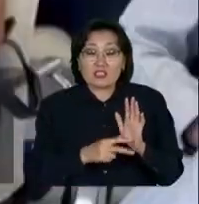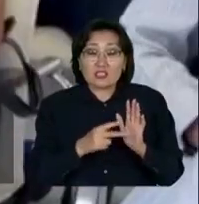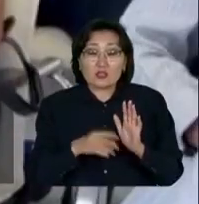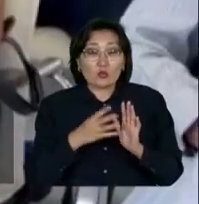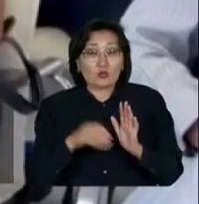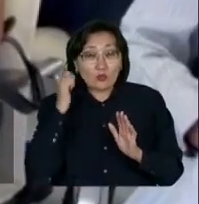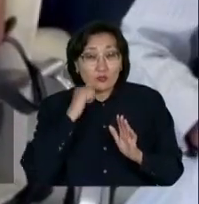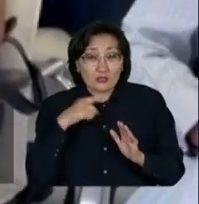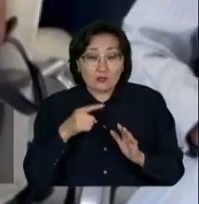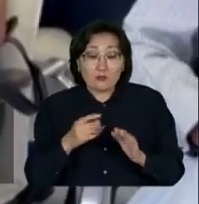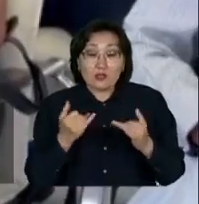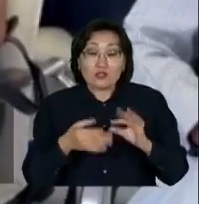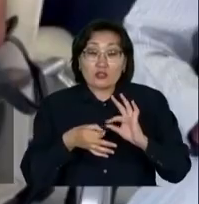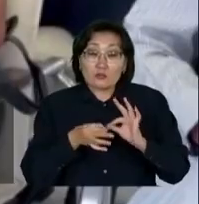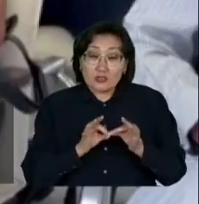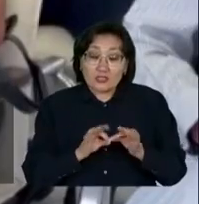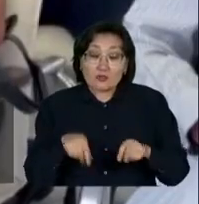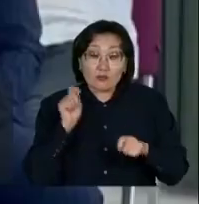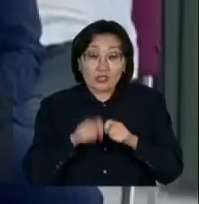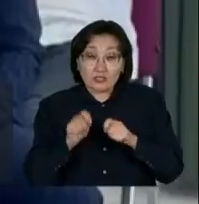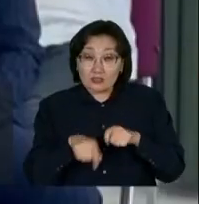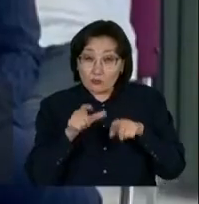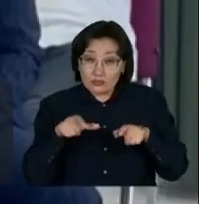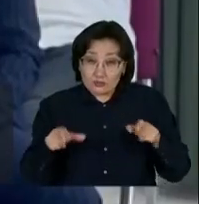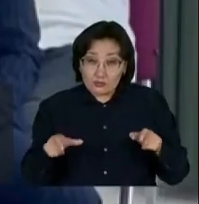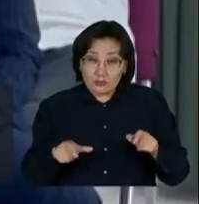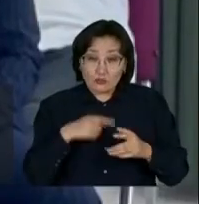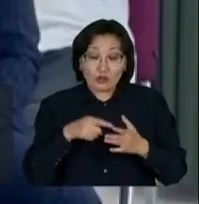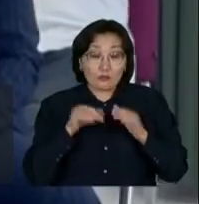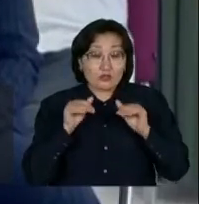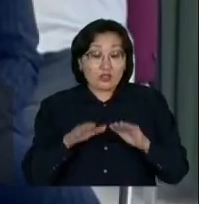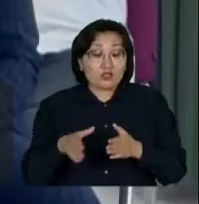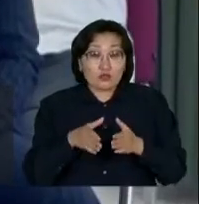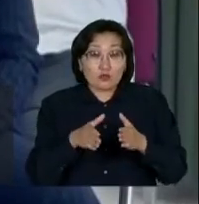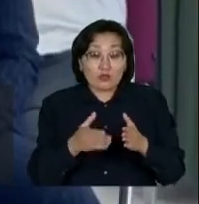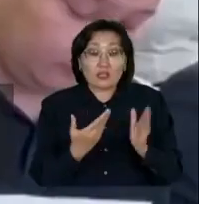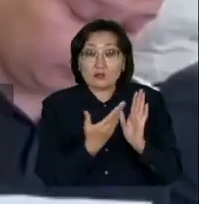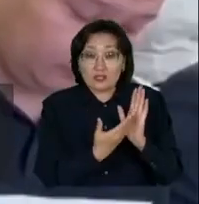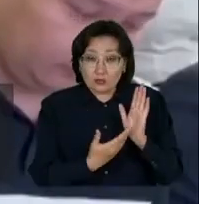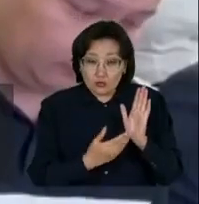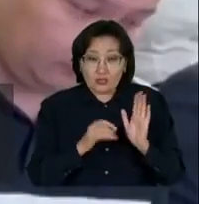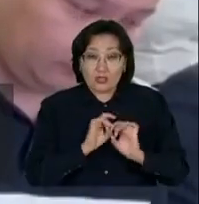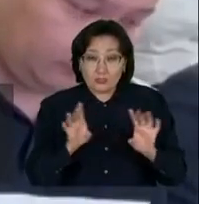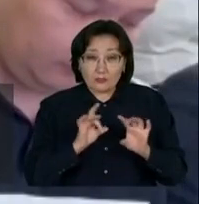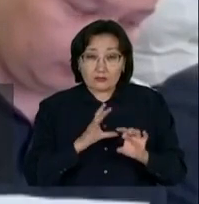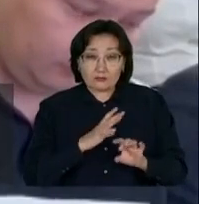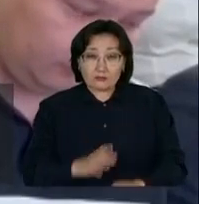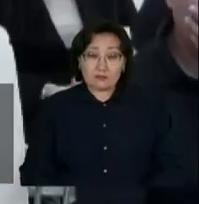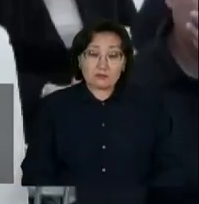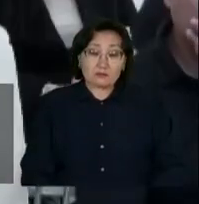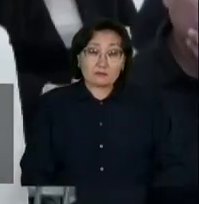Энергия комбинаттың былығын бүгешігесіне дейін зерттеген тұрғындар тіпті мәселені шешудің жолдарында тайға таңба басқандай айтып